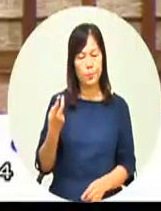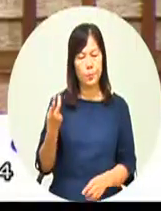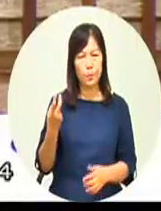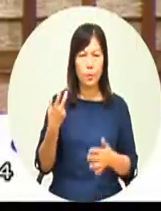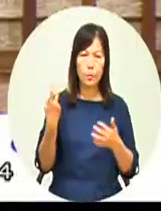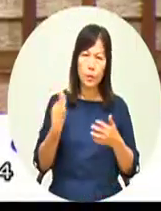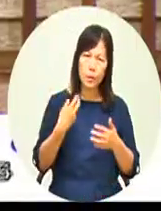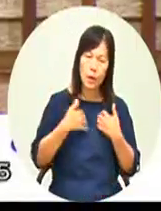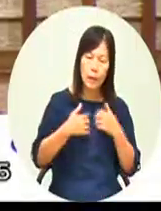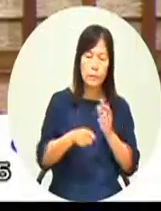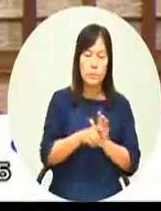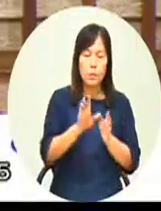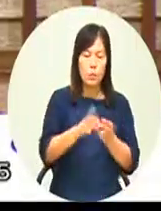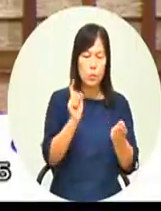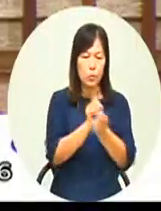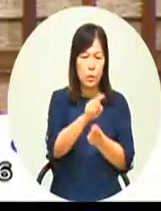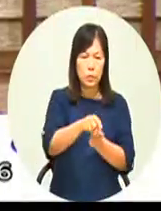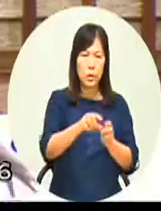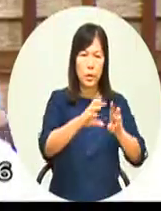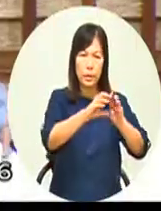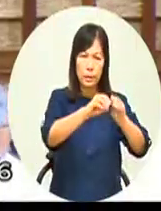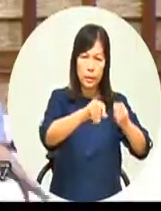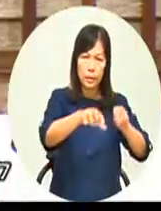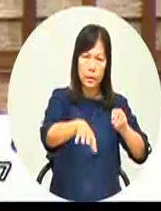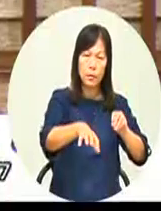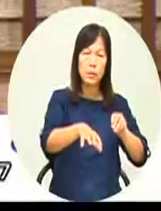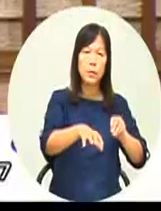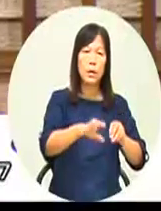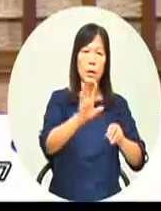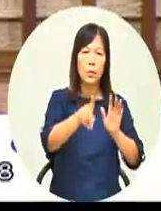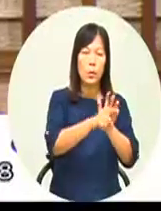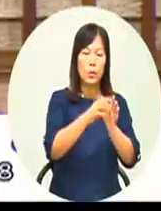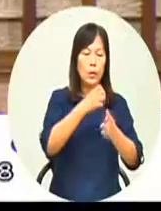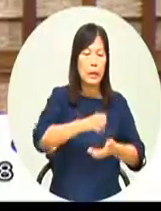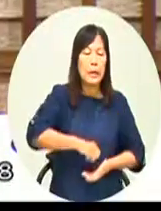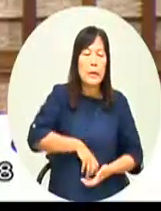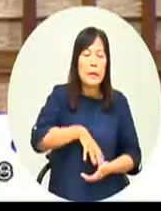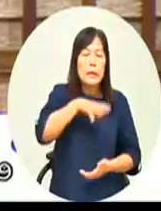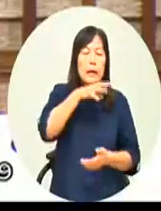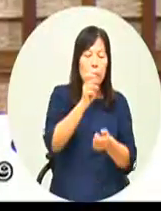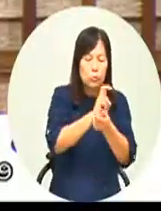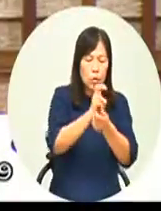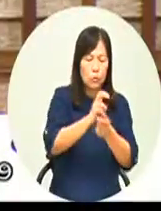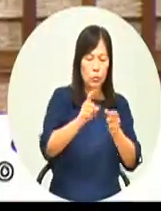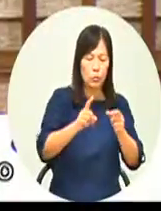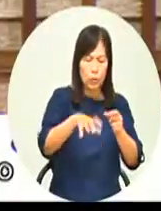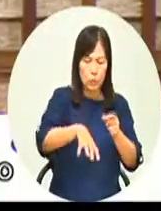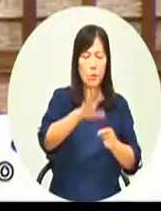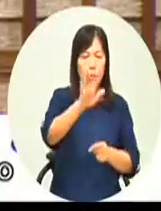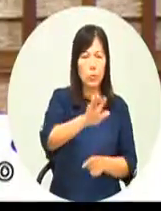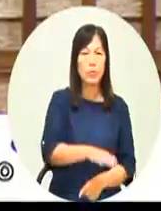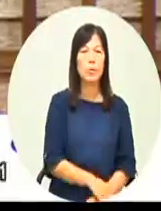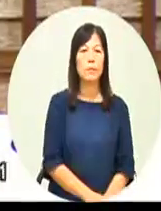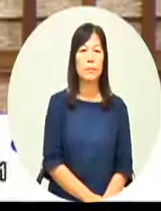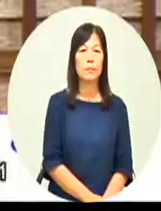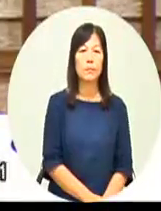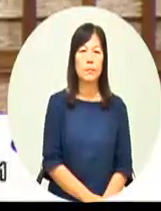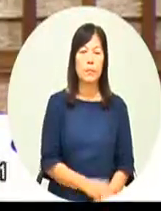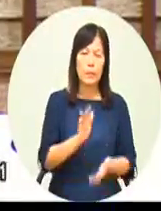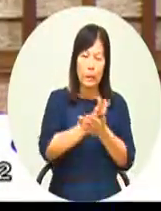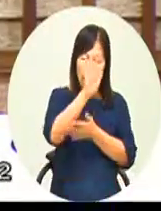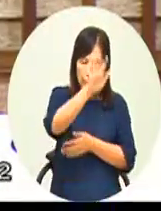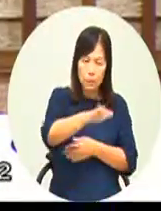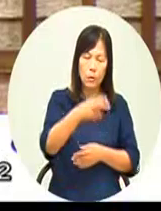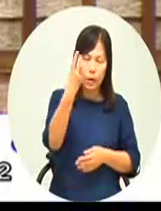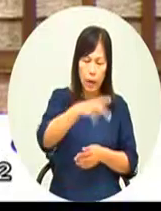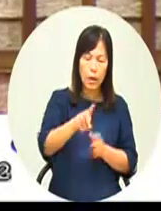够知道这腹地有一个更好的一个长者的一个照护的中心，未来还有所